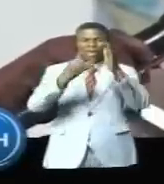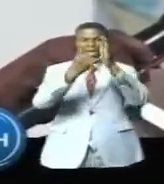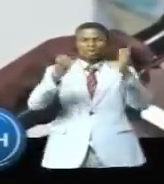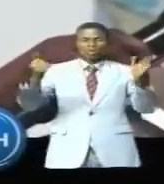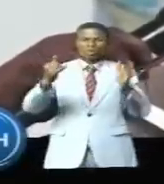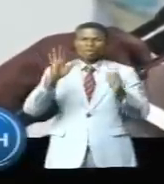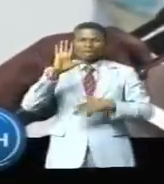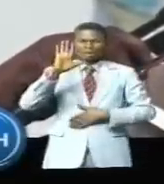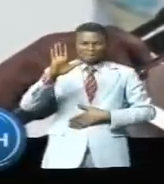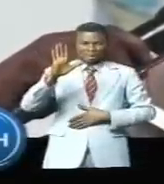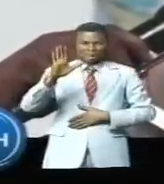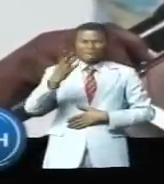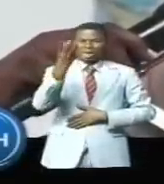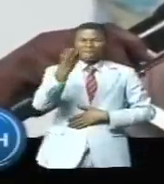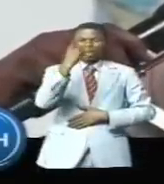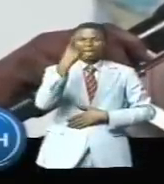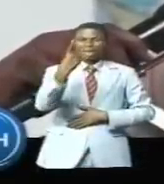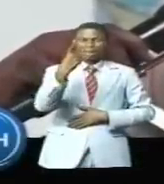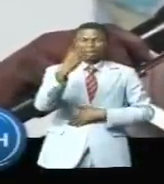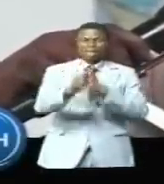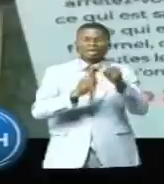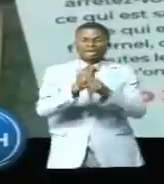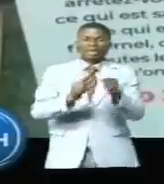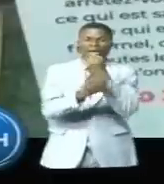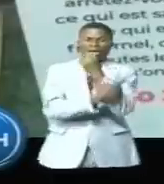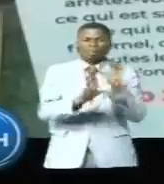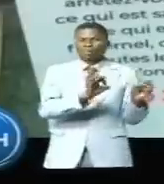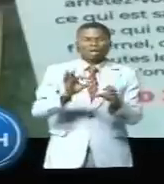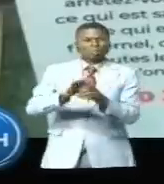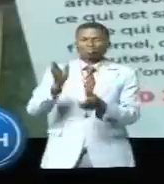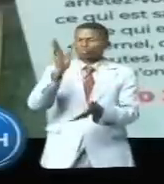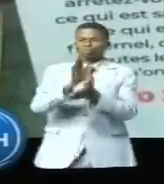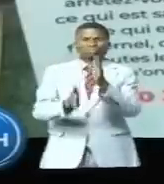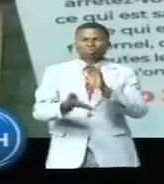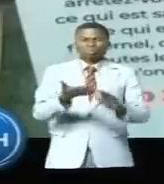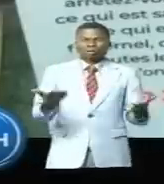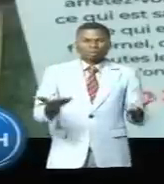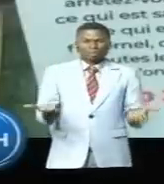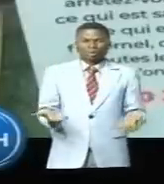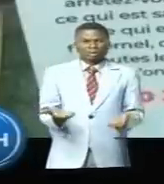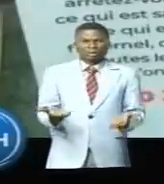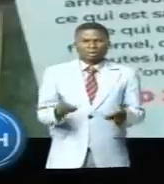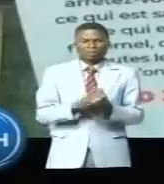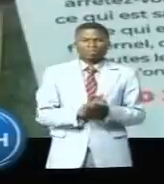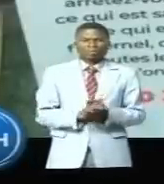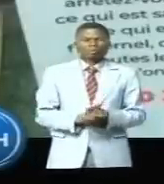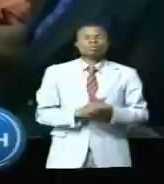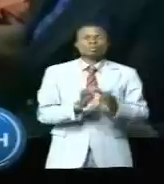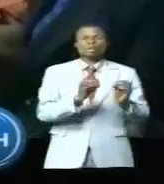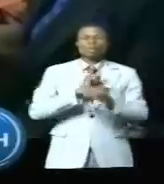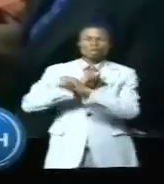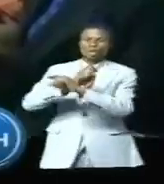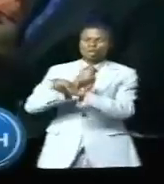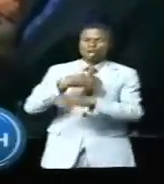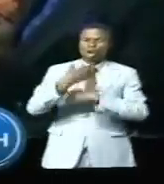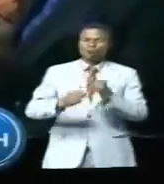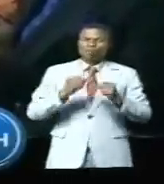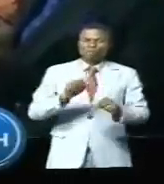1965. Donc ça faisait 41 ans que le pays n'avait plus des élections multipartites. Il n'a épargné aucun